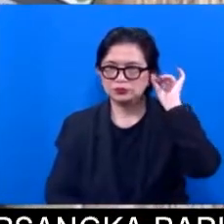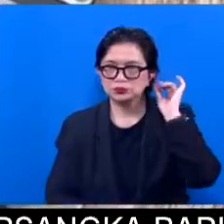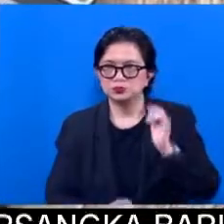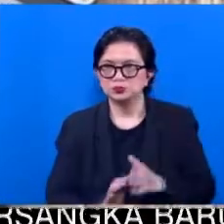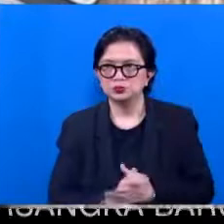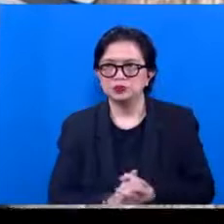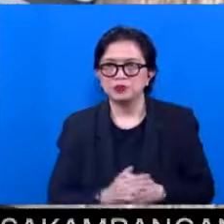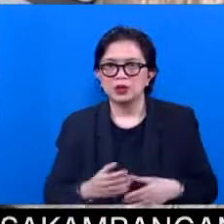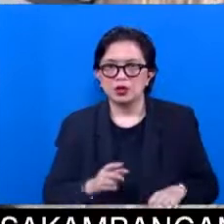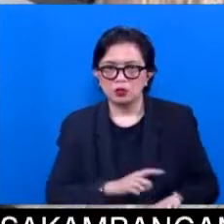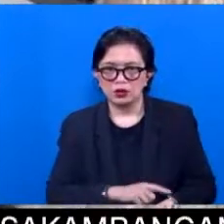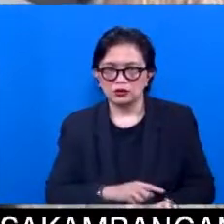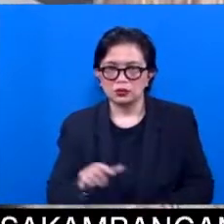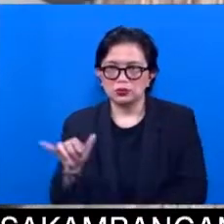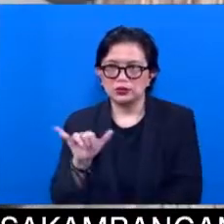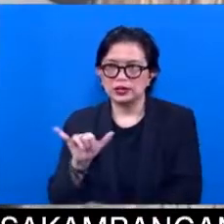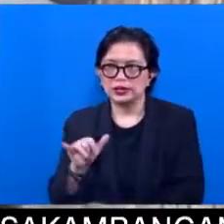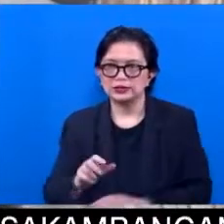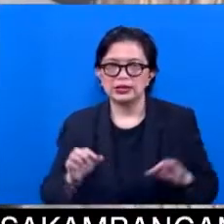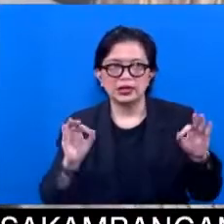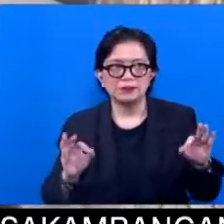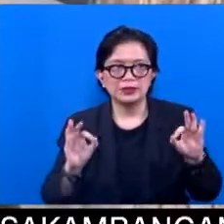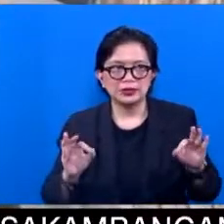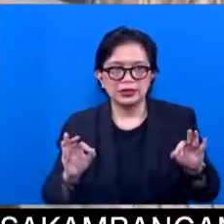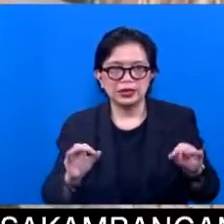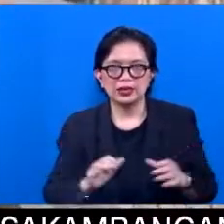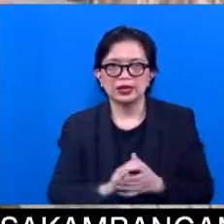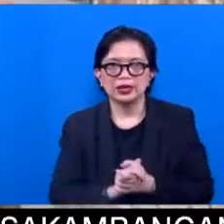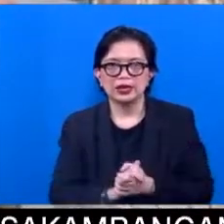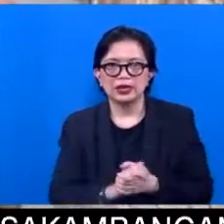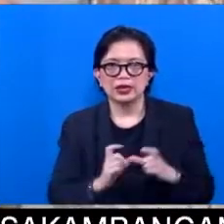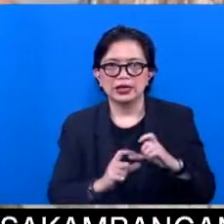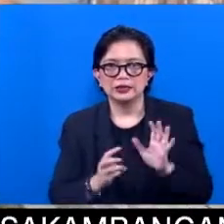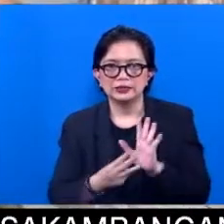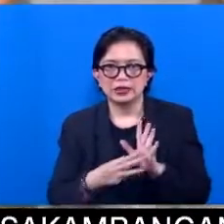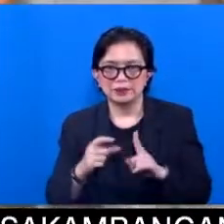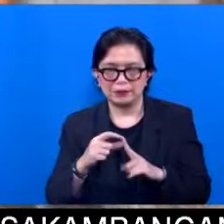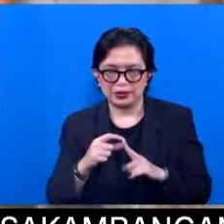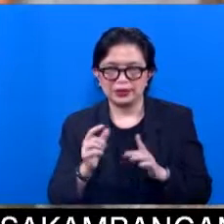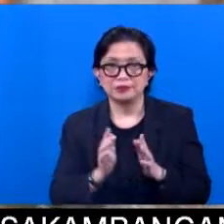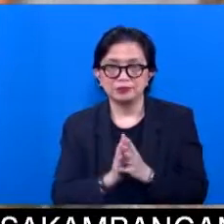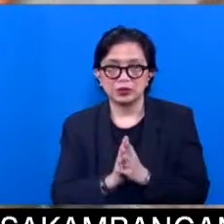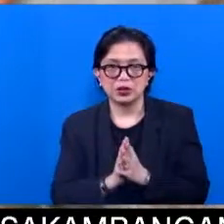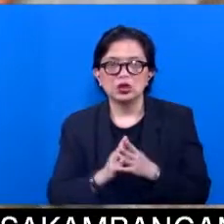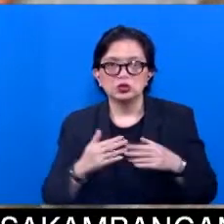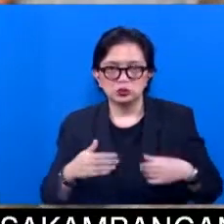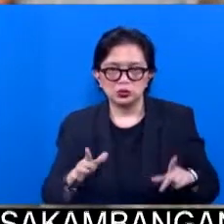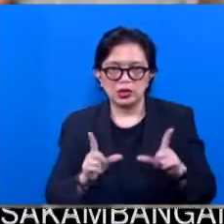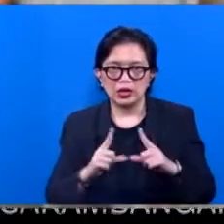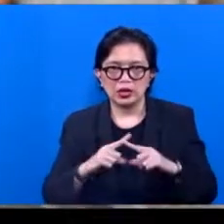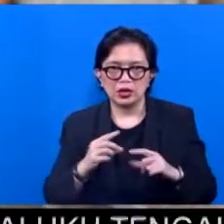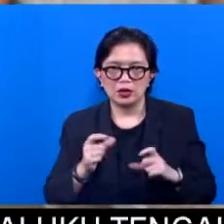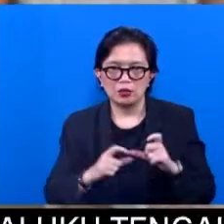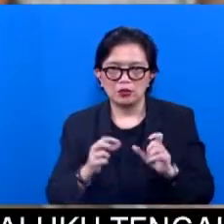Saat di yayasan, selain melanjutkan pendidikan sekolah tingkat pertama atau SMP, Warsono juga belajar menjadi